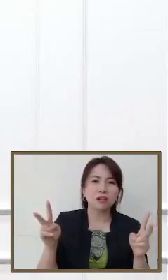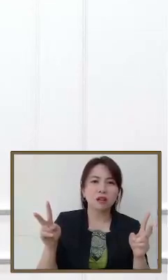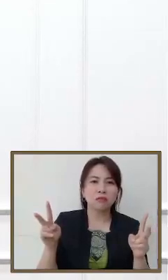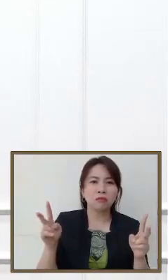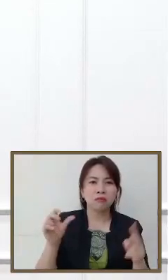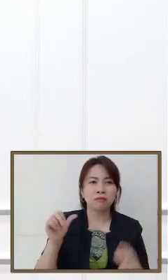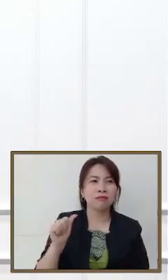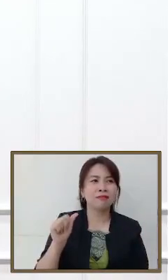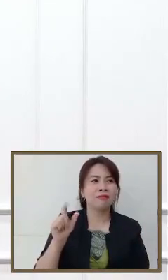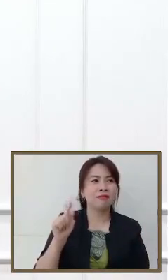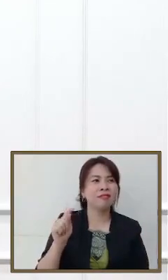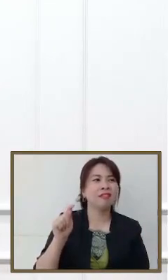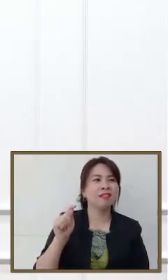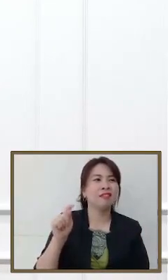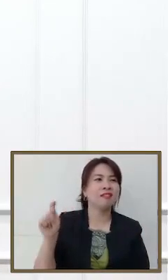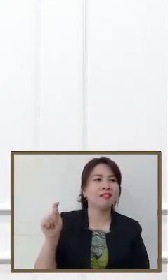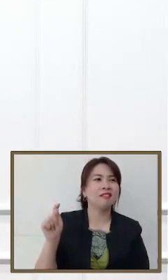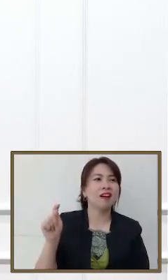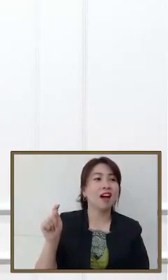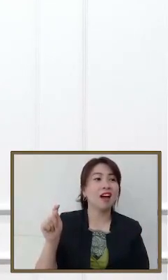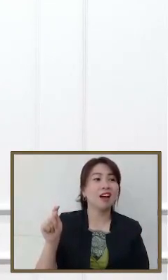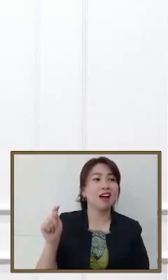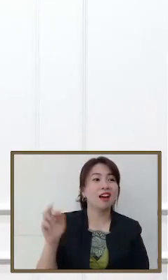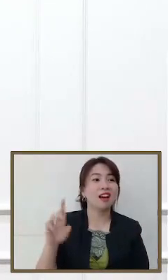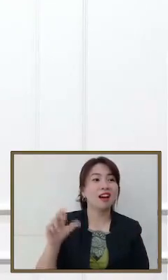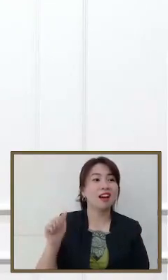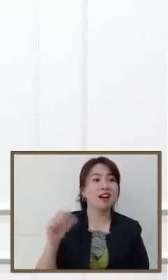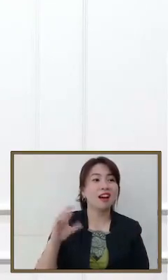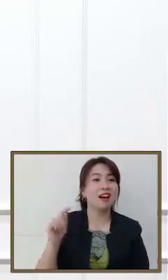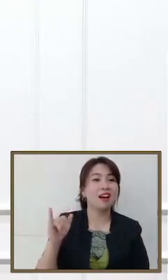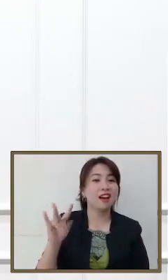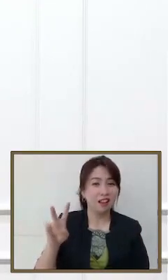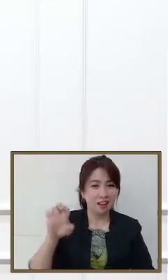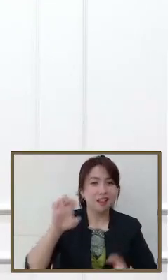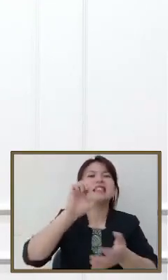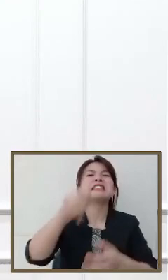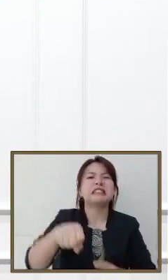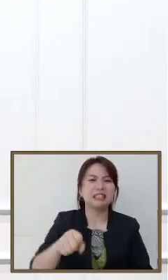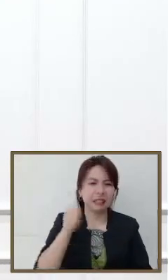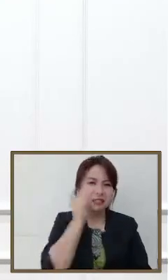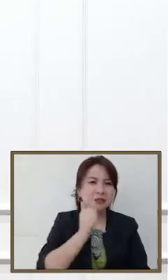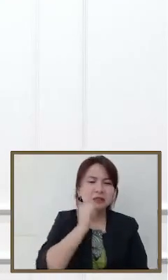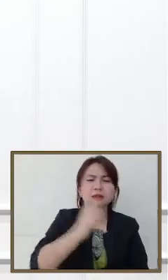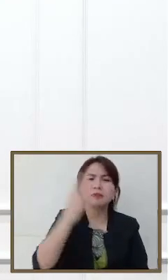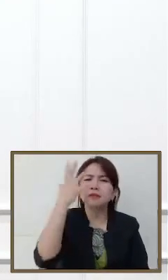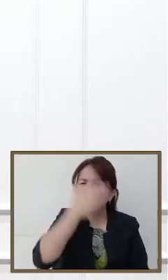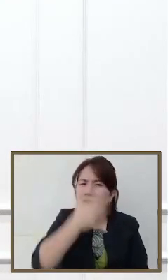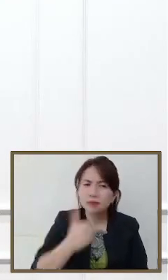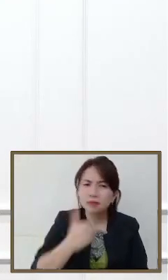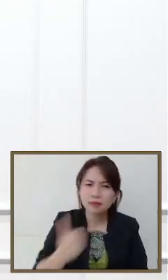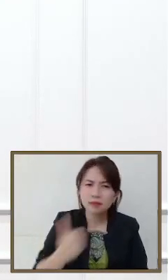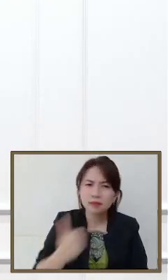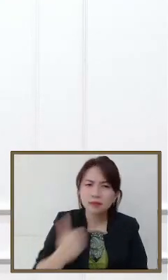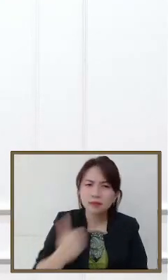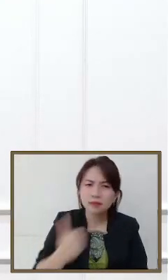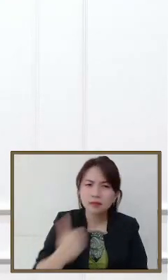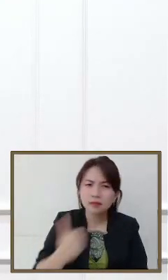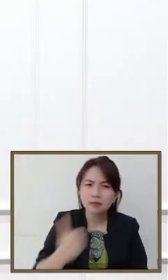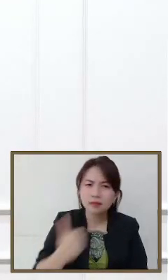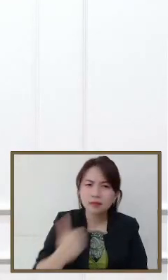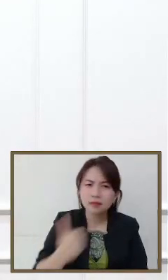attractive ang temptation mga kapatid is very attractive yung tipong hindi mo aayawan bilang isang